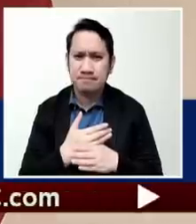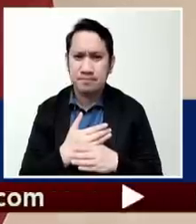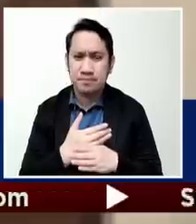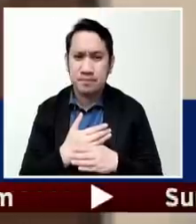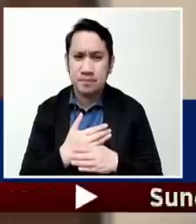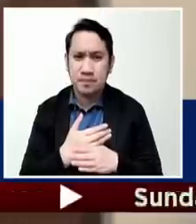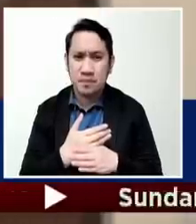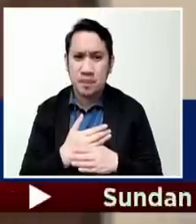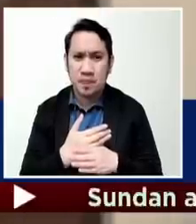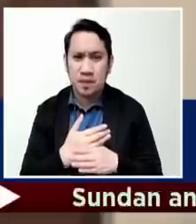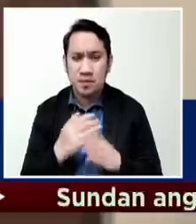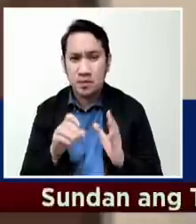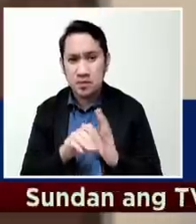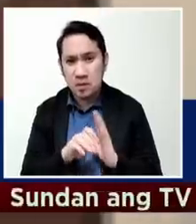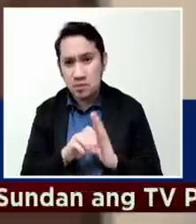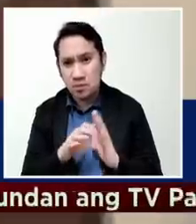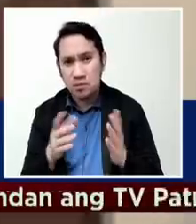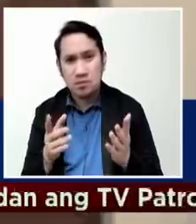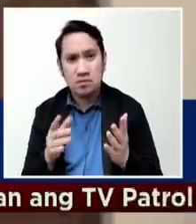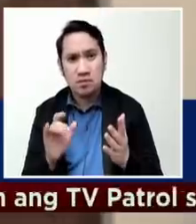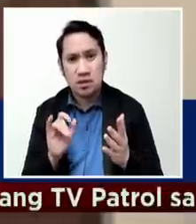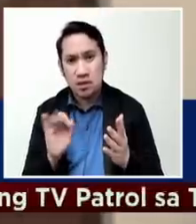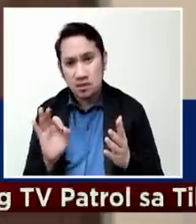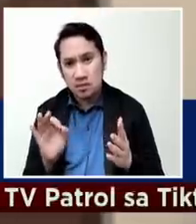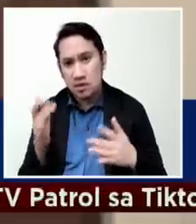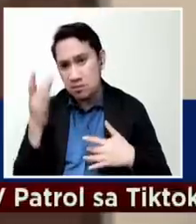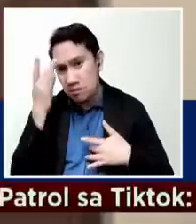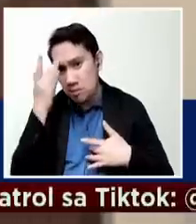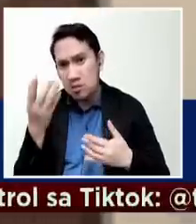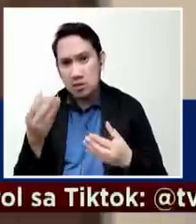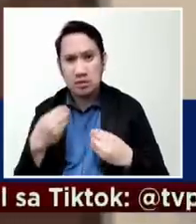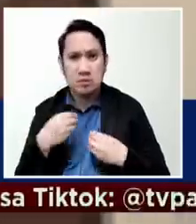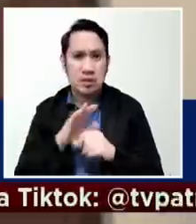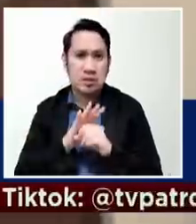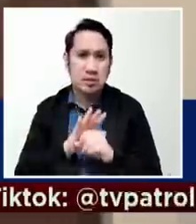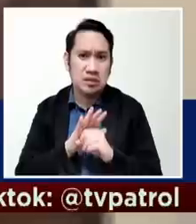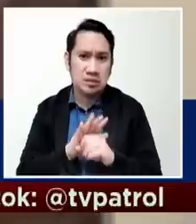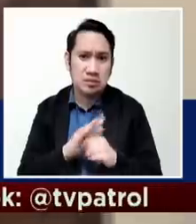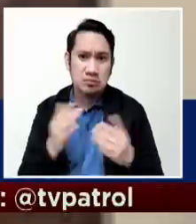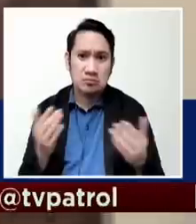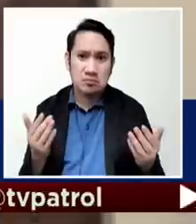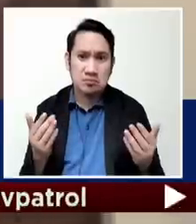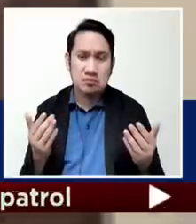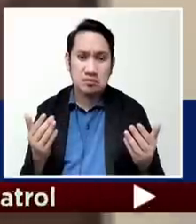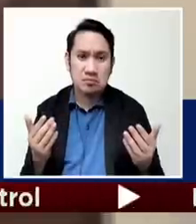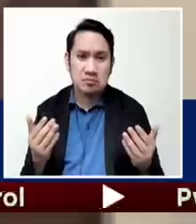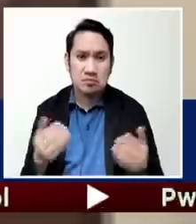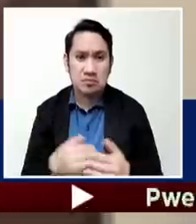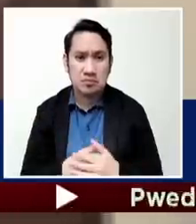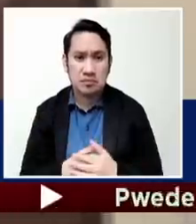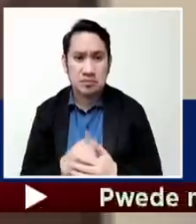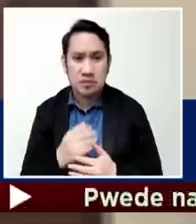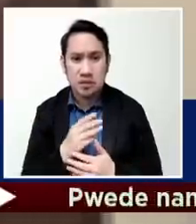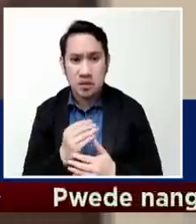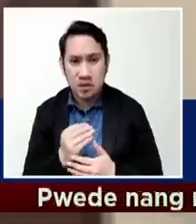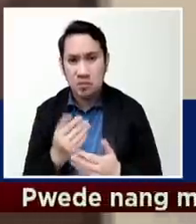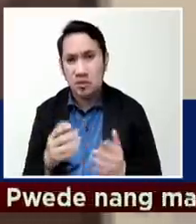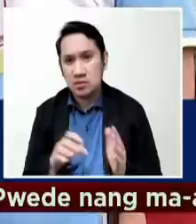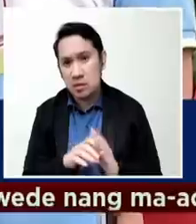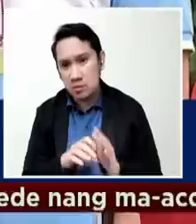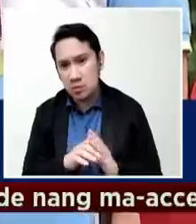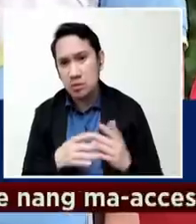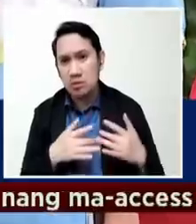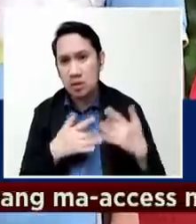lang kung mga may sakit yung ano, yung binigyan nila ng ganun. Tapos sumakit yung puso,